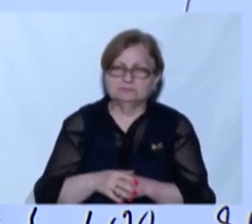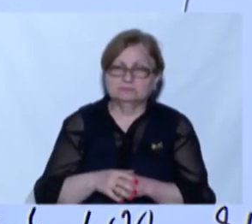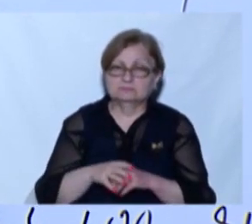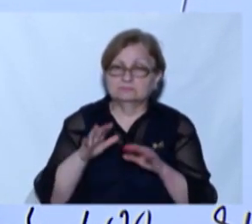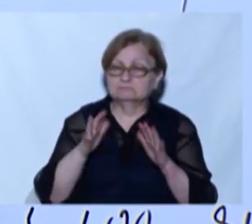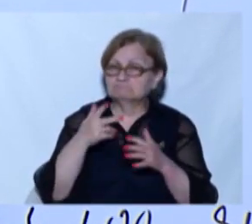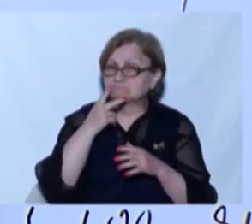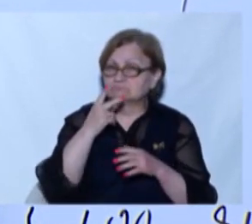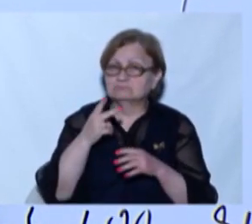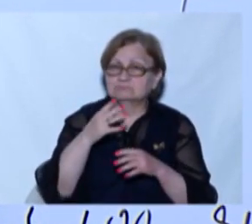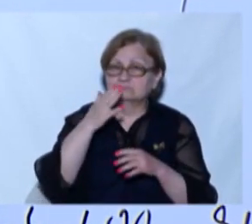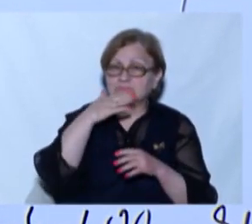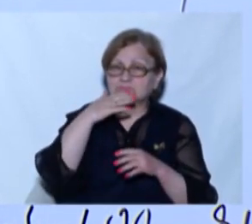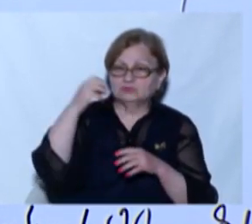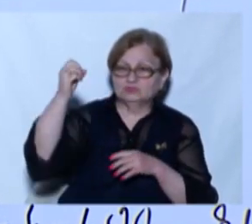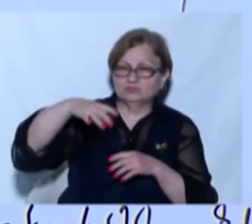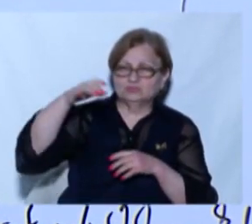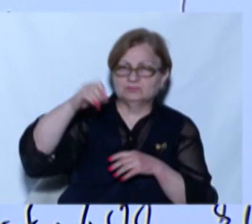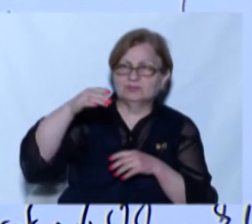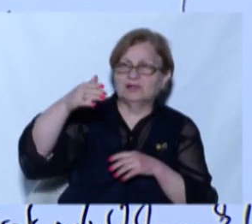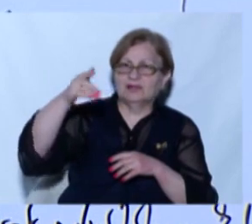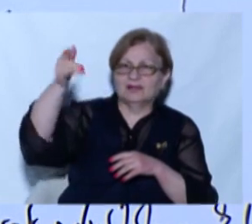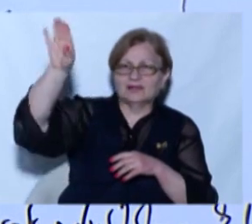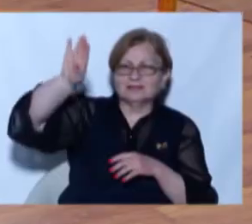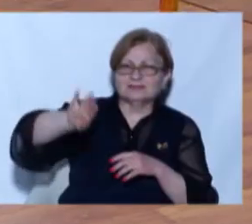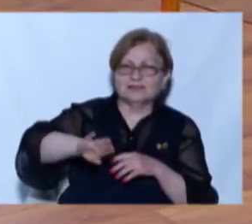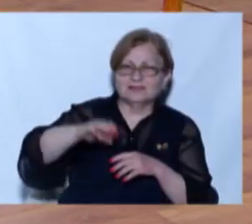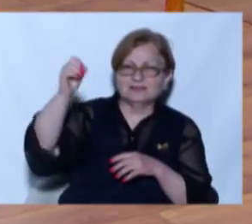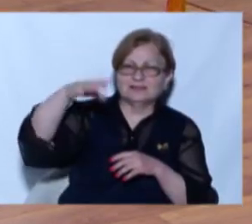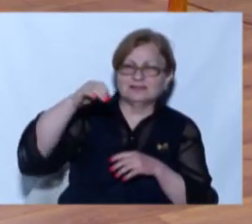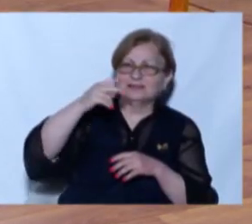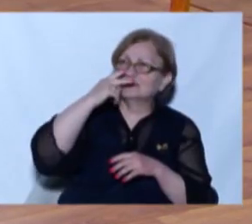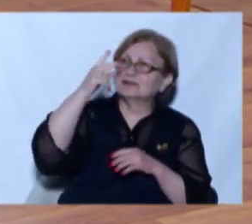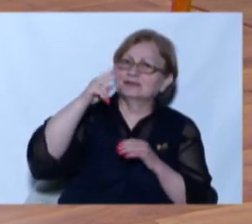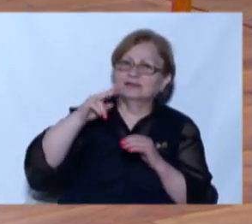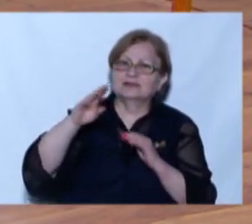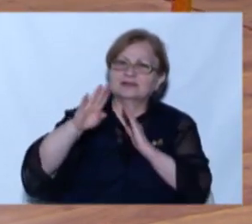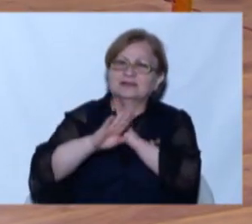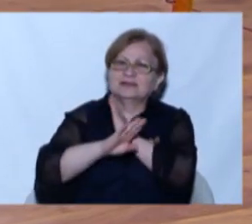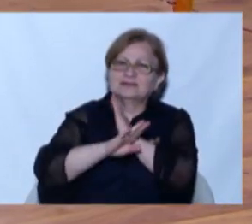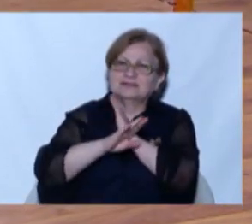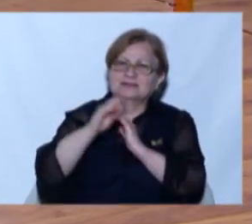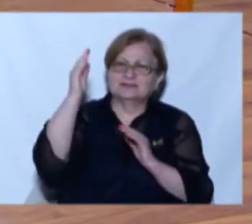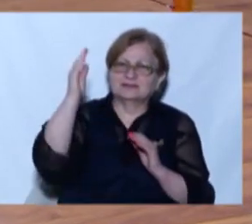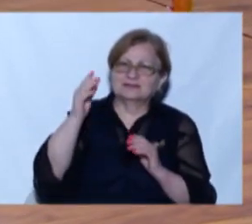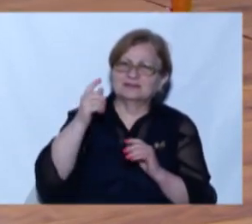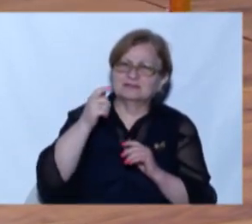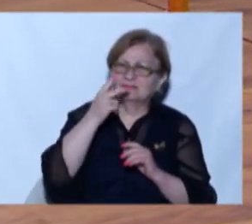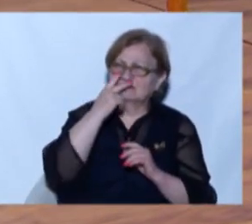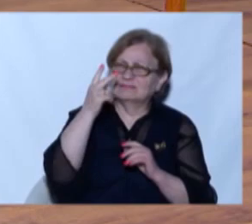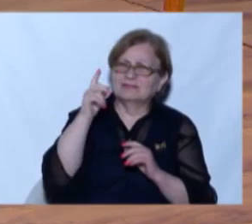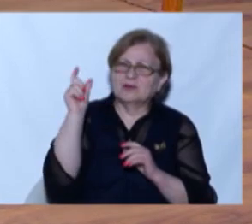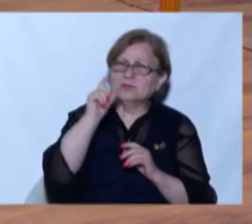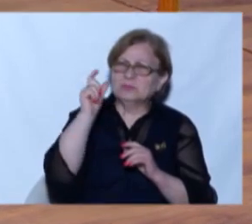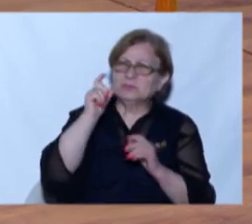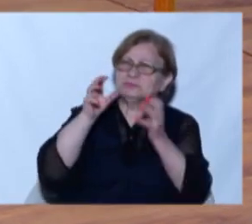უცებ რას ხედავ, წყალი ჩამოჩხრიალებს პატარა კლდიდან. იმ კლდის თავზე ტოტებს შემხმარი ბებერი წნორი დგას, წნორის ქვეშ კი მოლურჯო